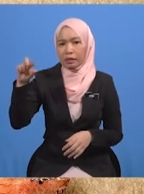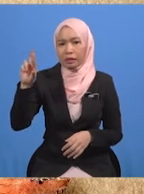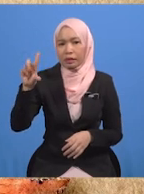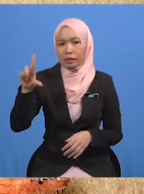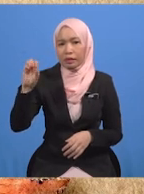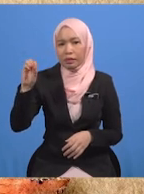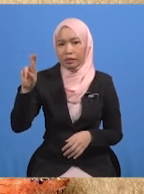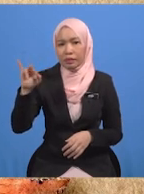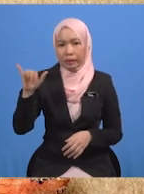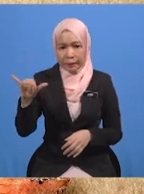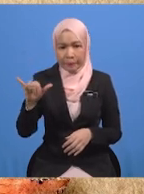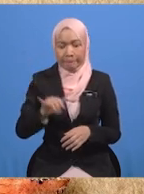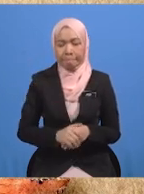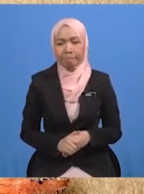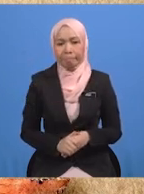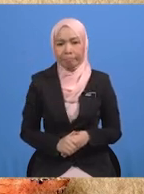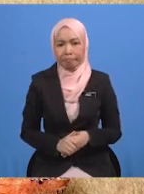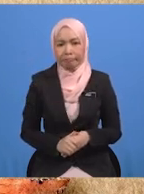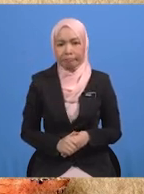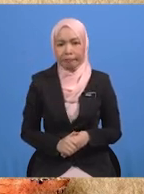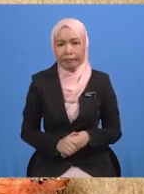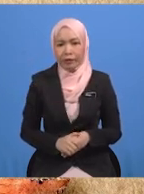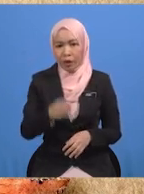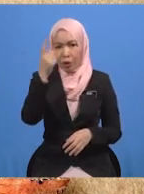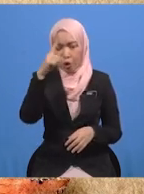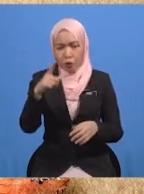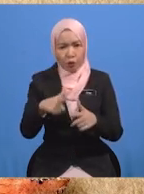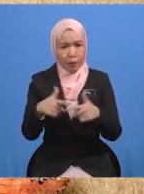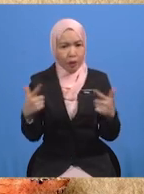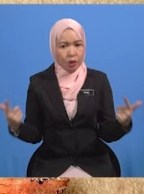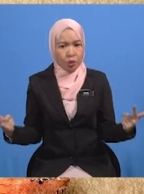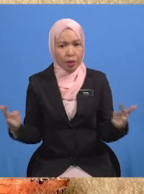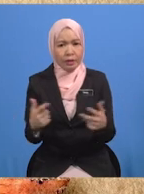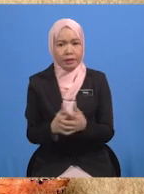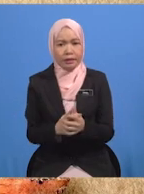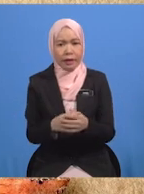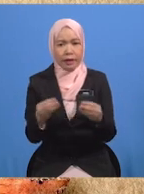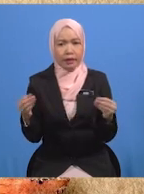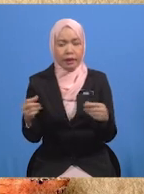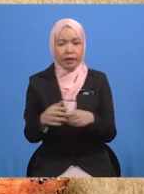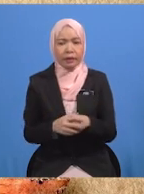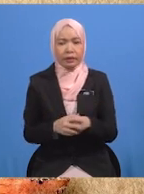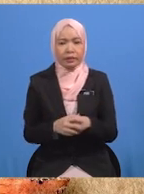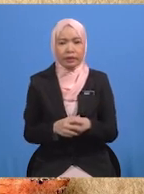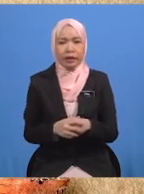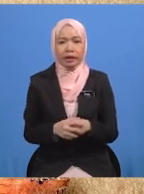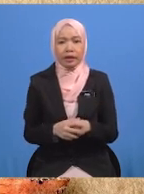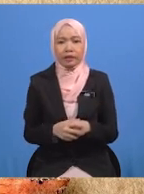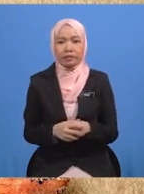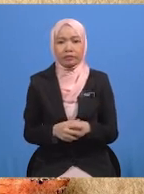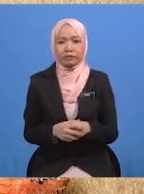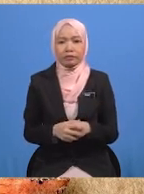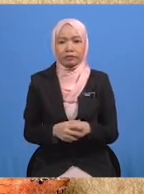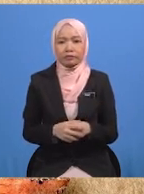Perancis, Rusia dan sebagainya untuk meluaskan tanah jajahan di wilayah-wilayah Islam.